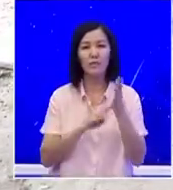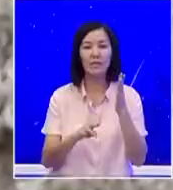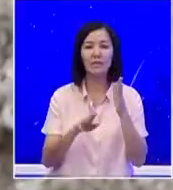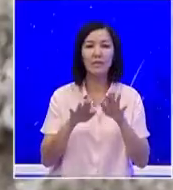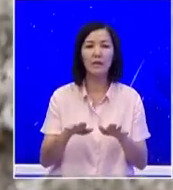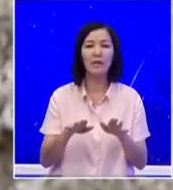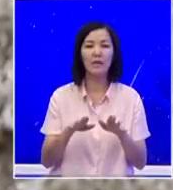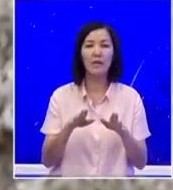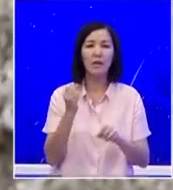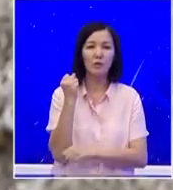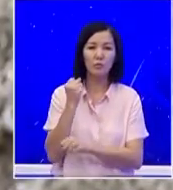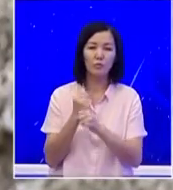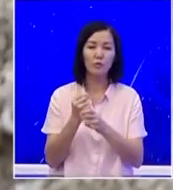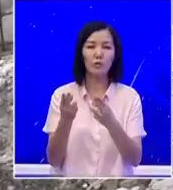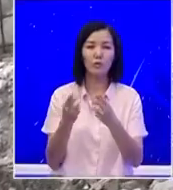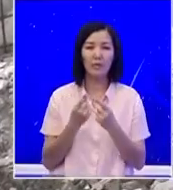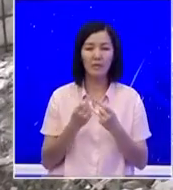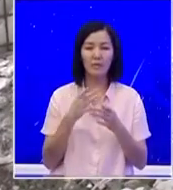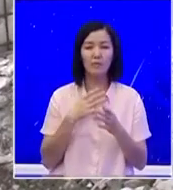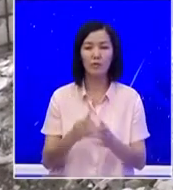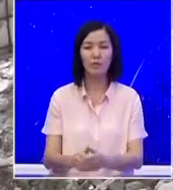жергілікті тұрғын тартылып отыр.